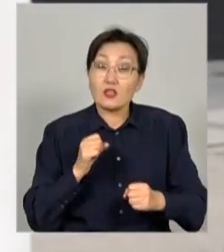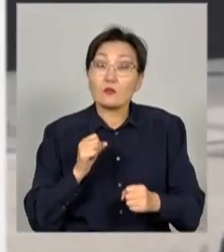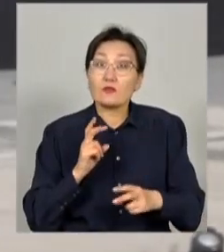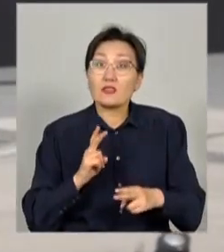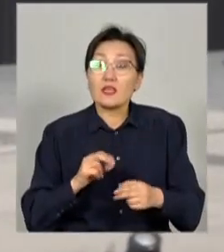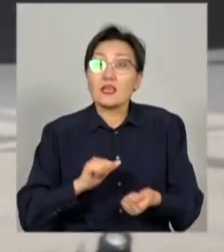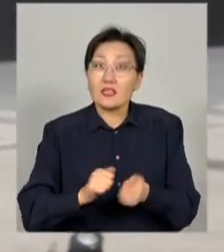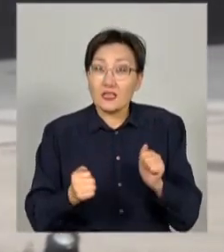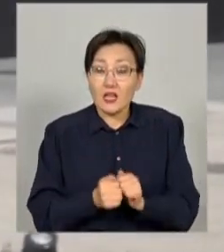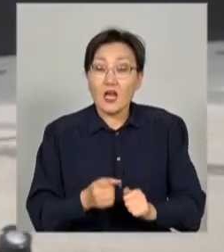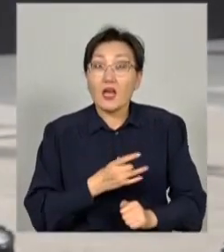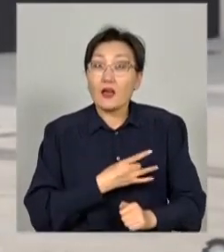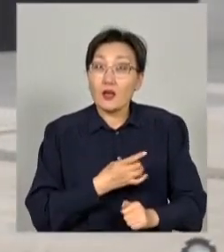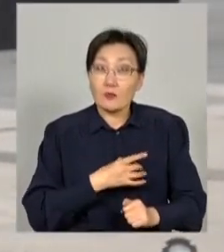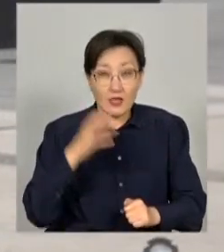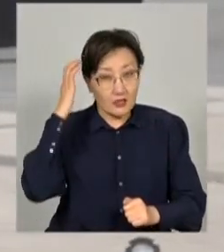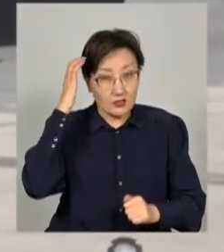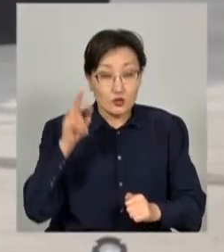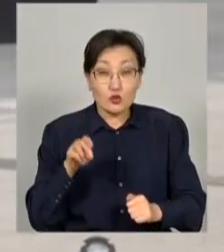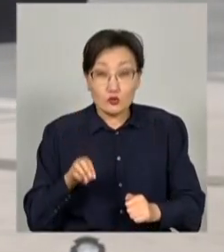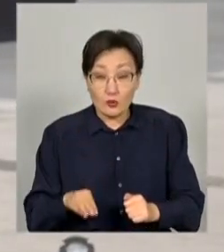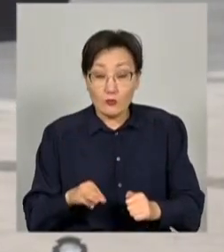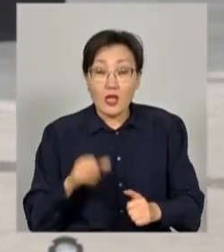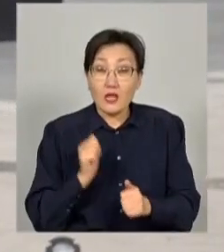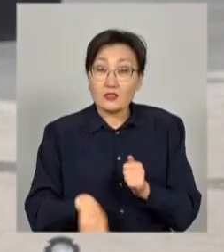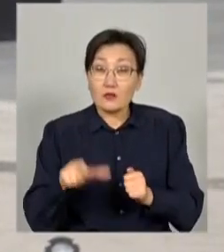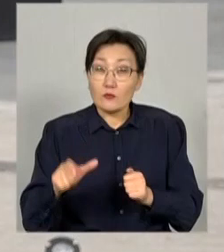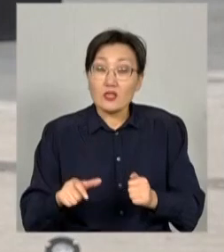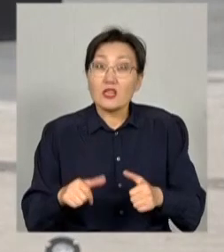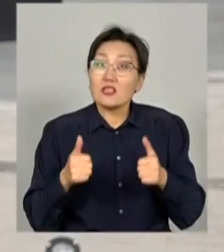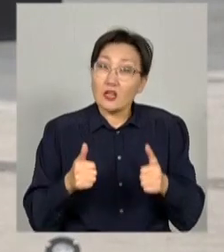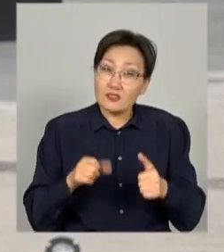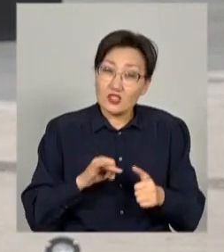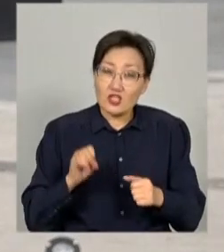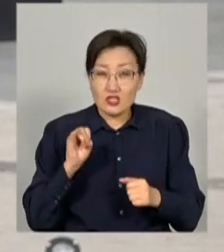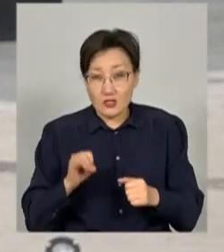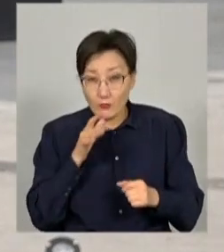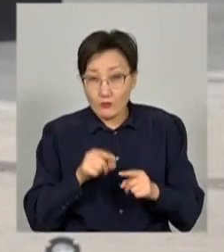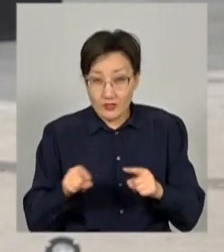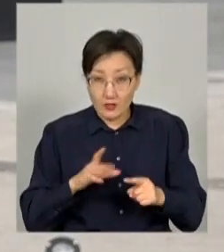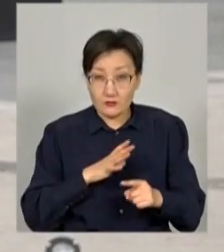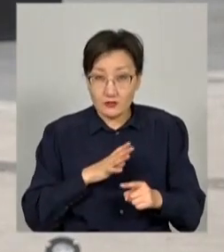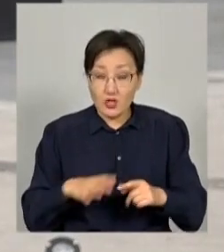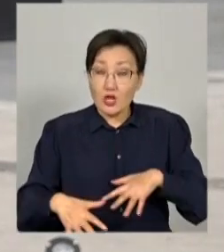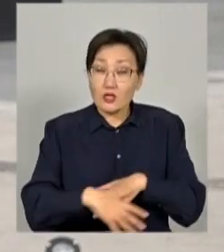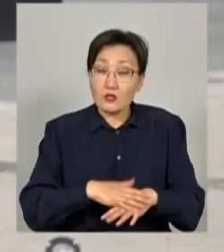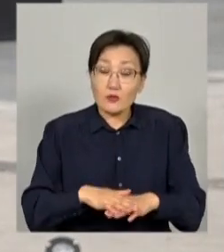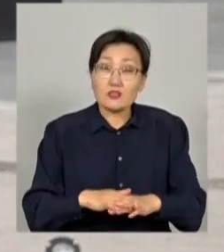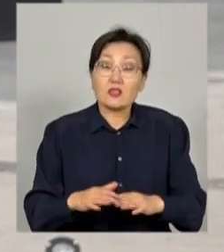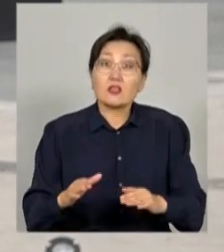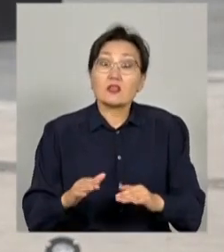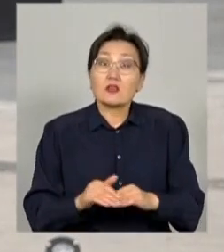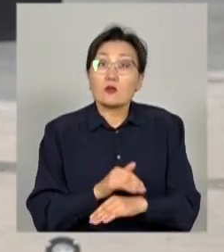пен қара түстерден тұрады. Бұл бекер емес. Әр адамның өмірінде жақсы да, жаман да кезеңдер болады. Бірақ енді халық жақсылық